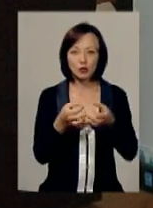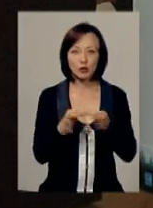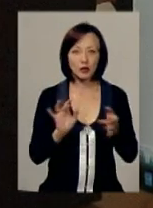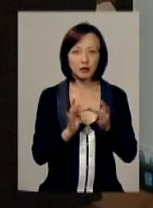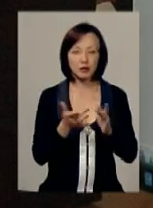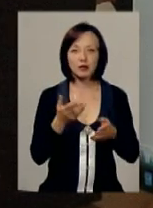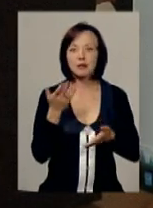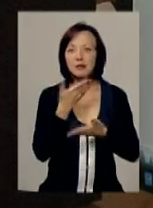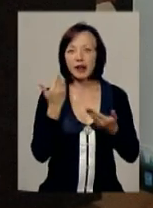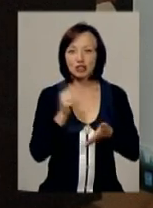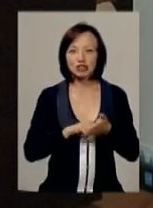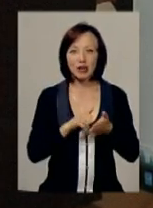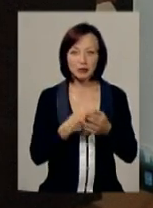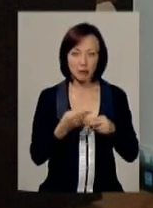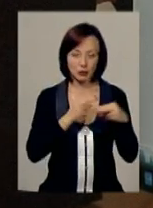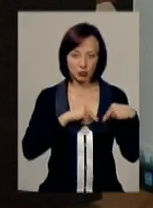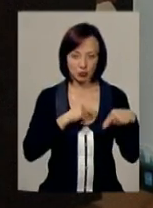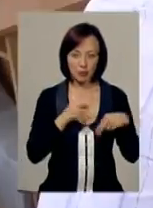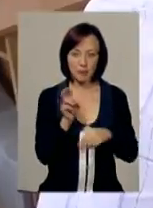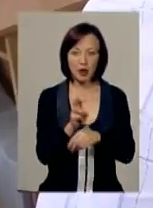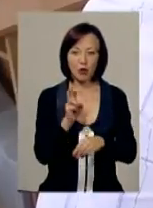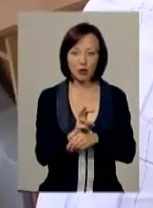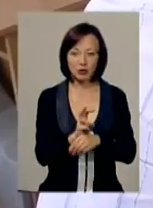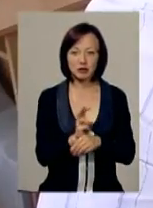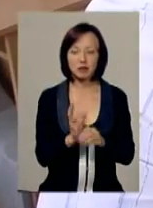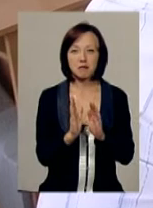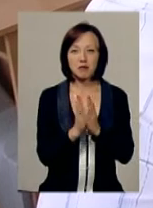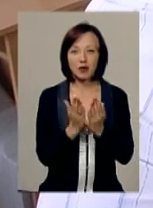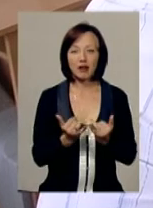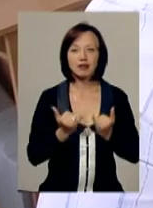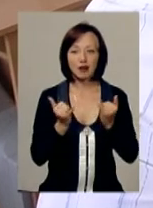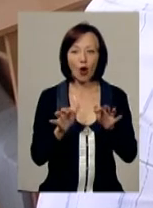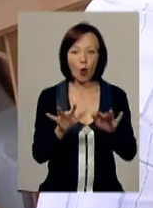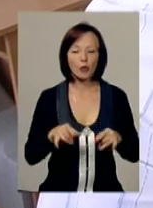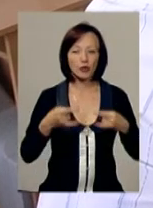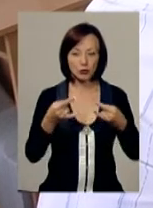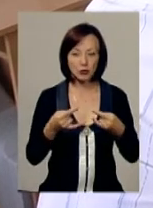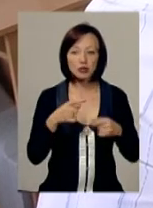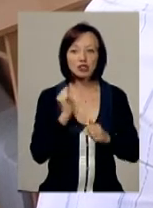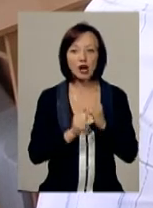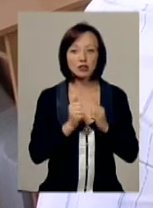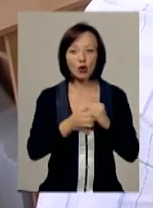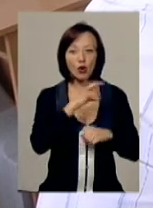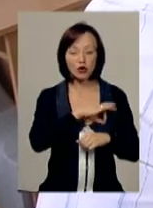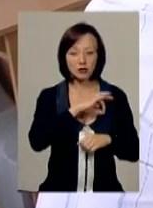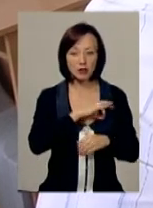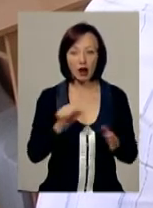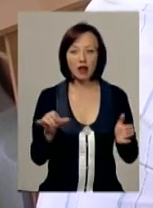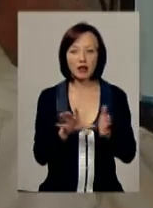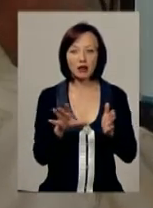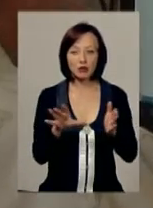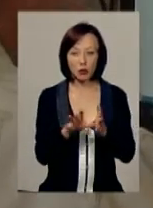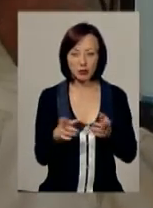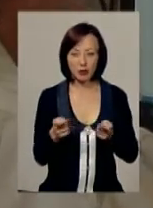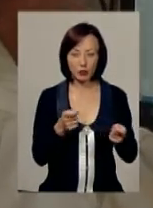немає через безробіття. Тому в бібліотеку приходить спеціально заради комп'ютера. І запевняє, що часто користуються так званим електронним